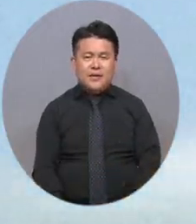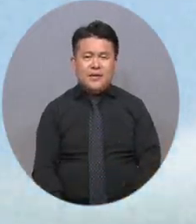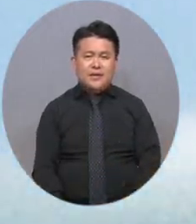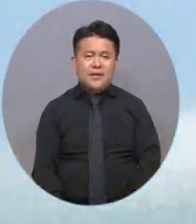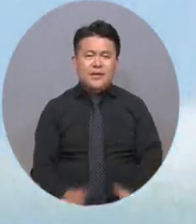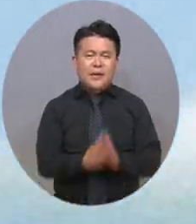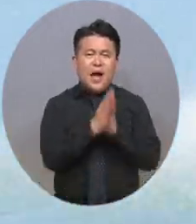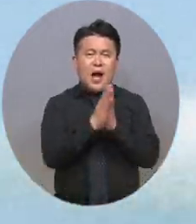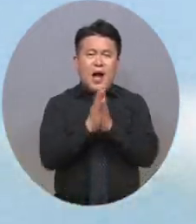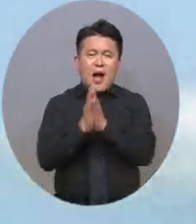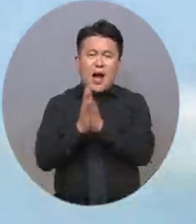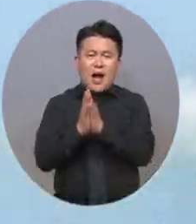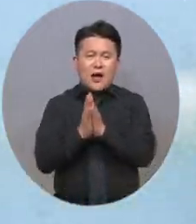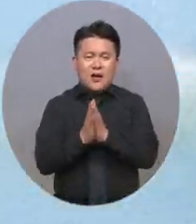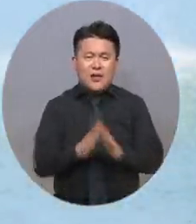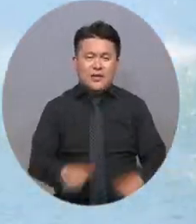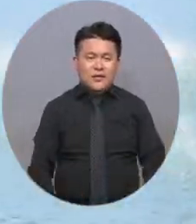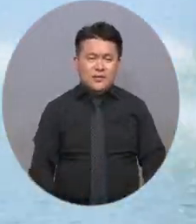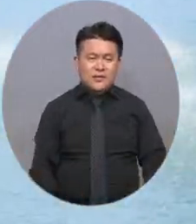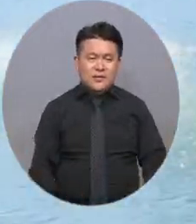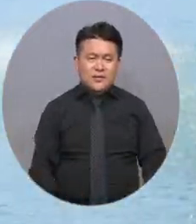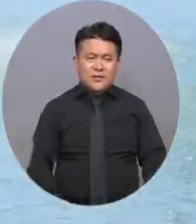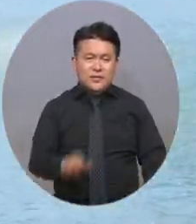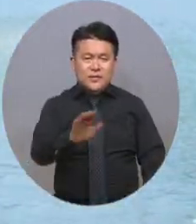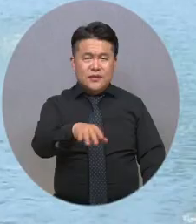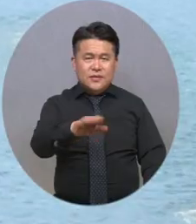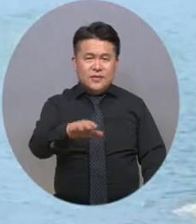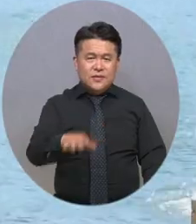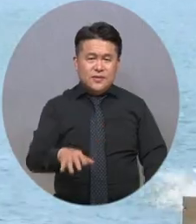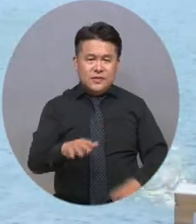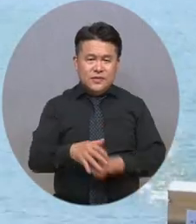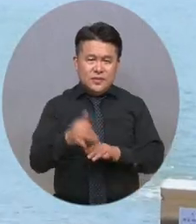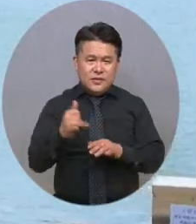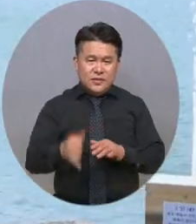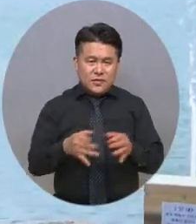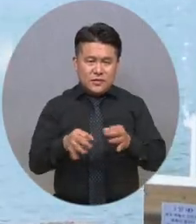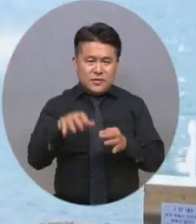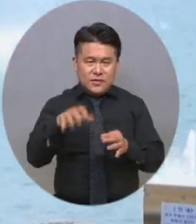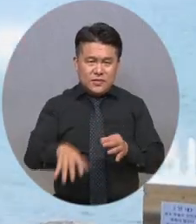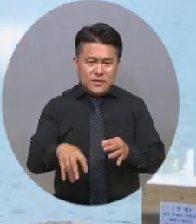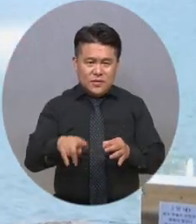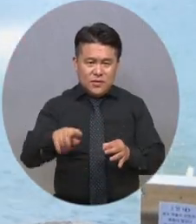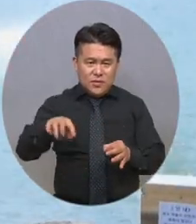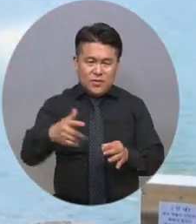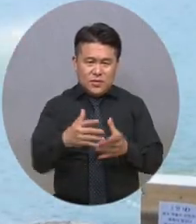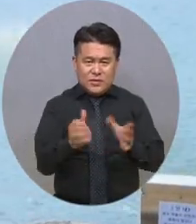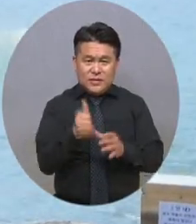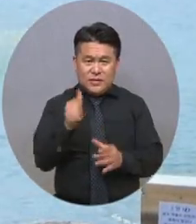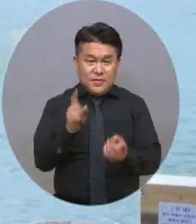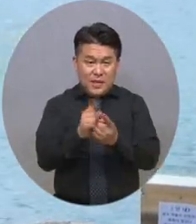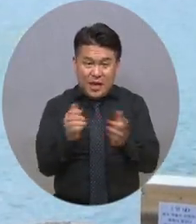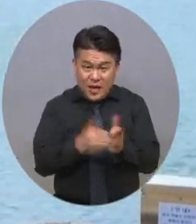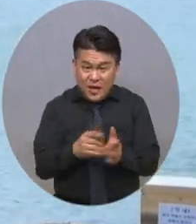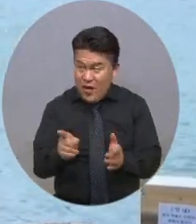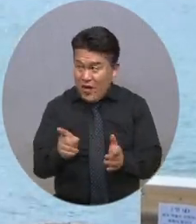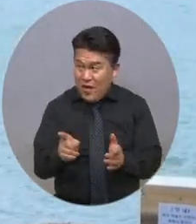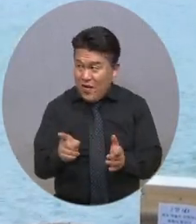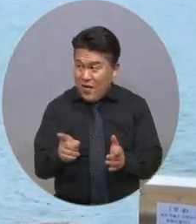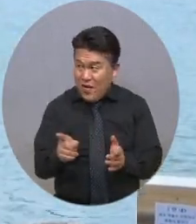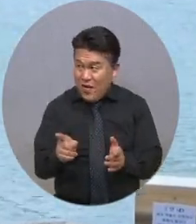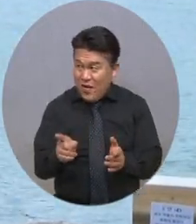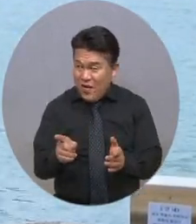혹시 여러분 저기 전남도청 농식품 유통과 서동순 팀장님 보신 적이 있나요? 혹시